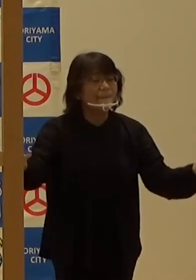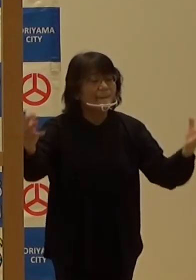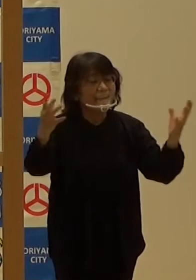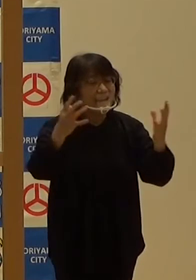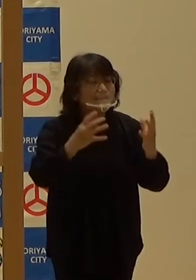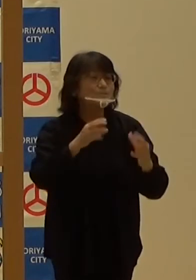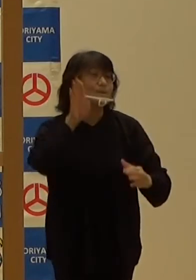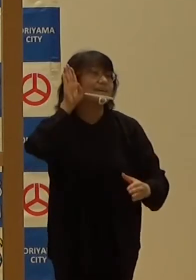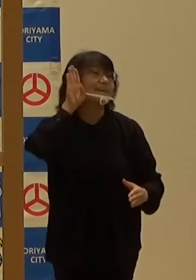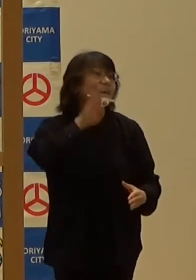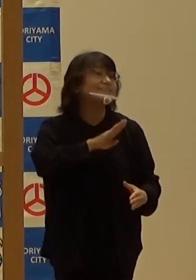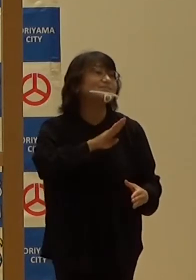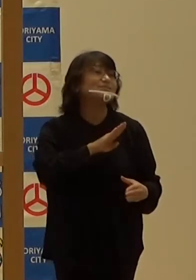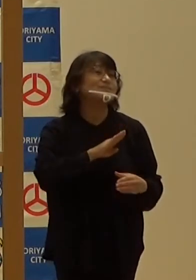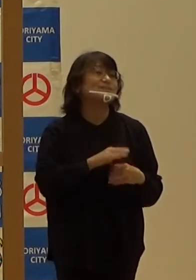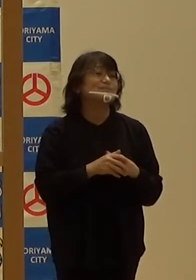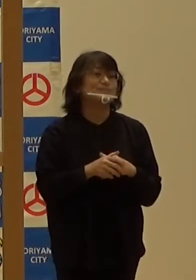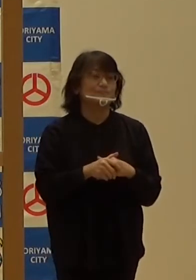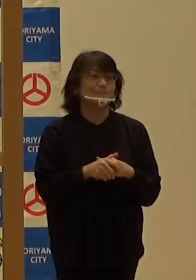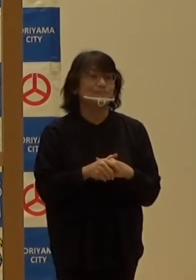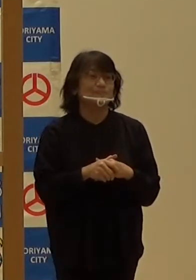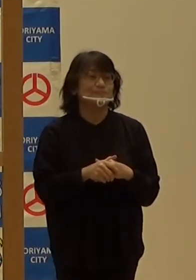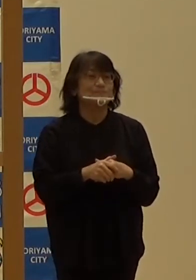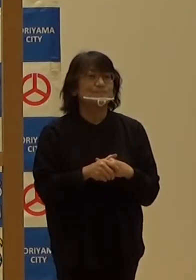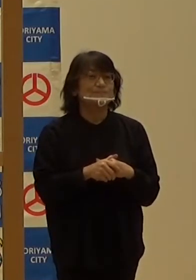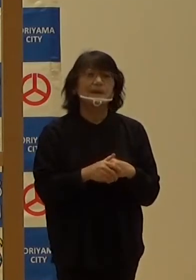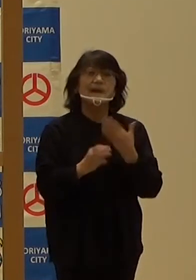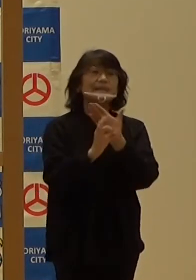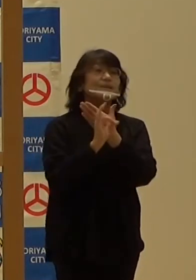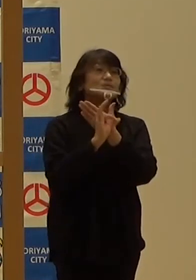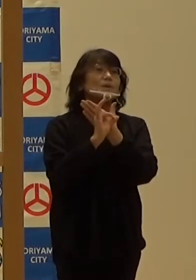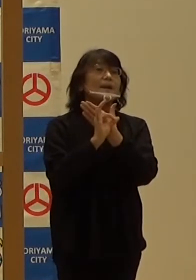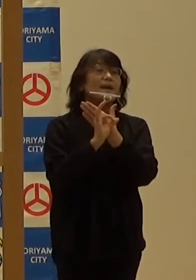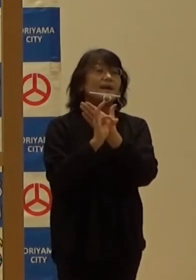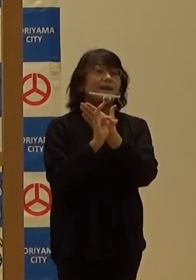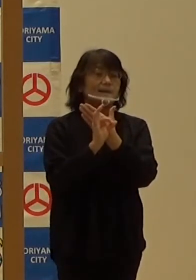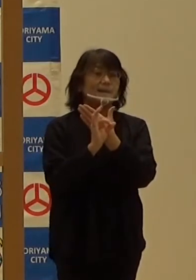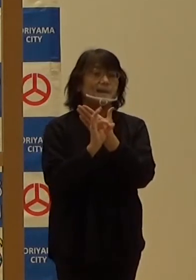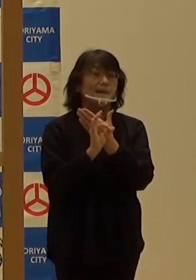すいものですね。一つとしては、